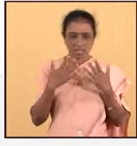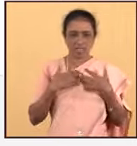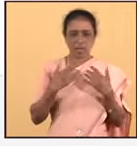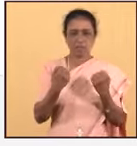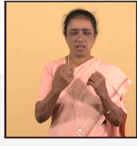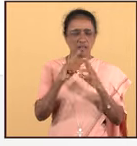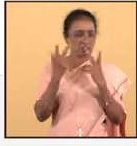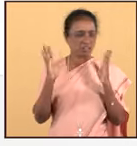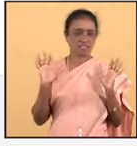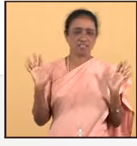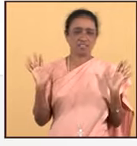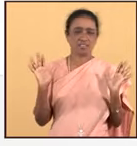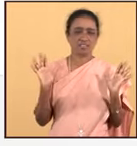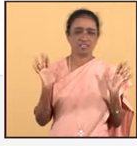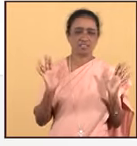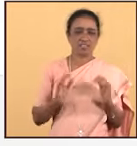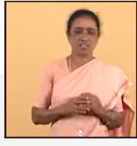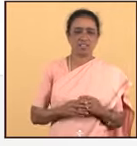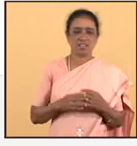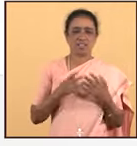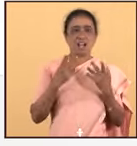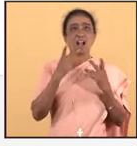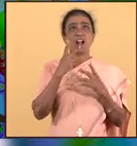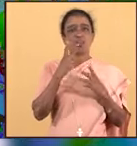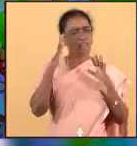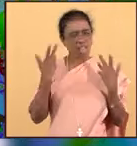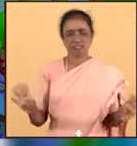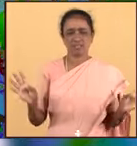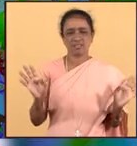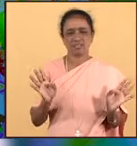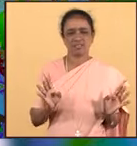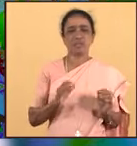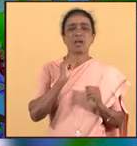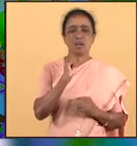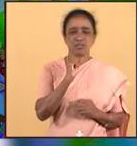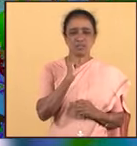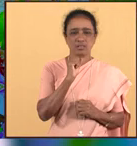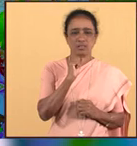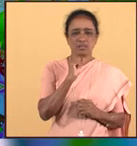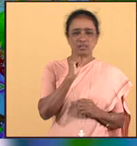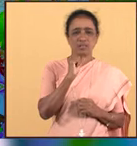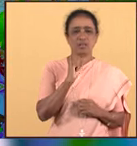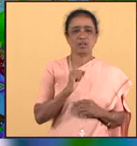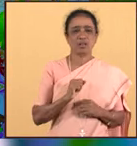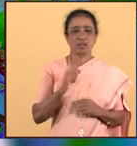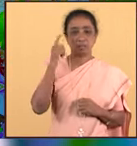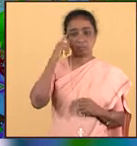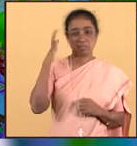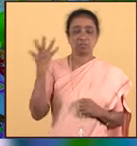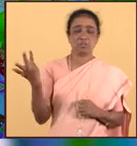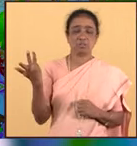அல்லது கடவுள்கள் மீது நம்பிக்கை ஏற்றிருத்தல். அப்போ கடவுள் நம்பி கடவுளே இல்லைன்னு சொல்லுவான். அவர் யார் சொல்வது? ராஷனலிஸ்ட்னு